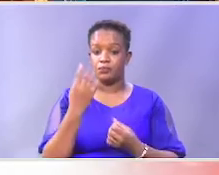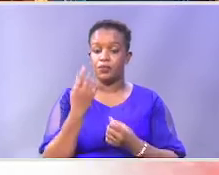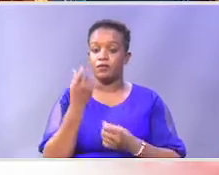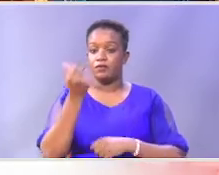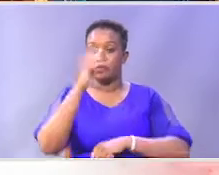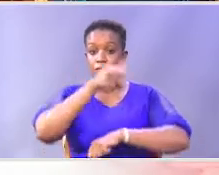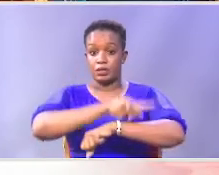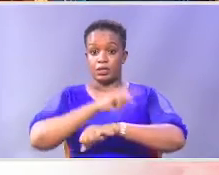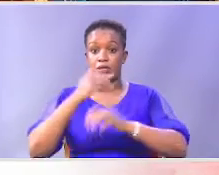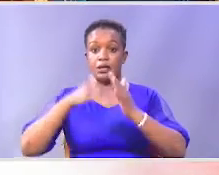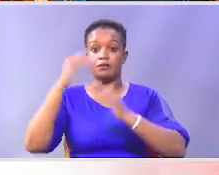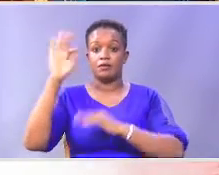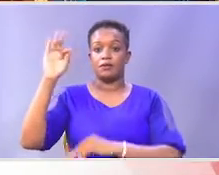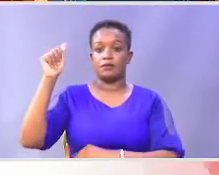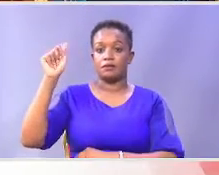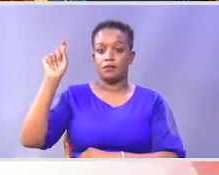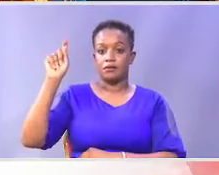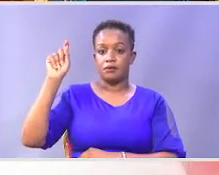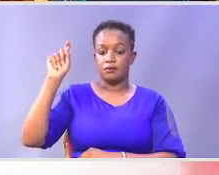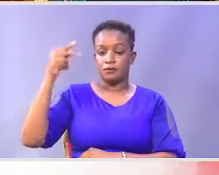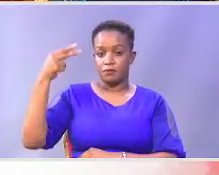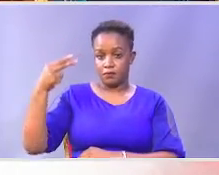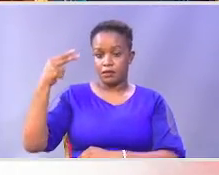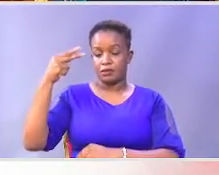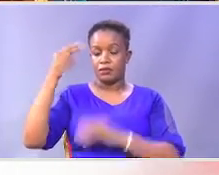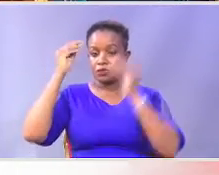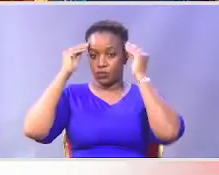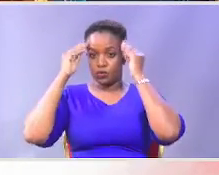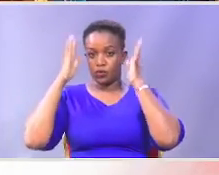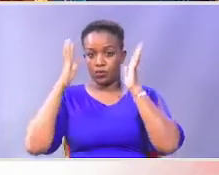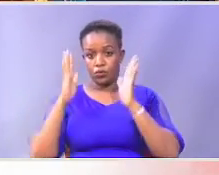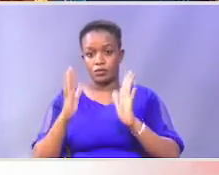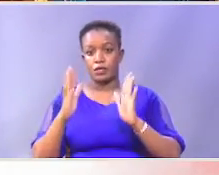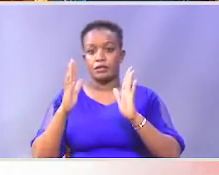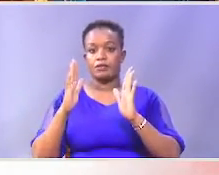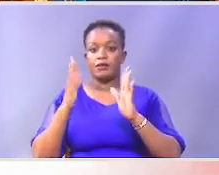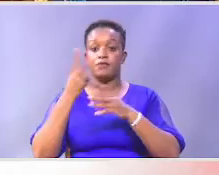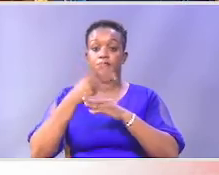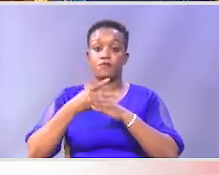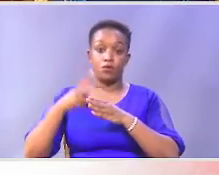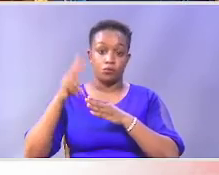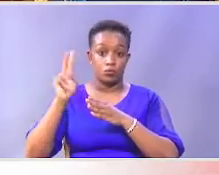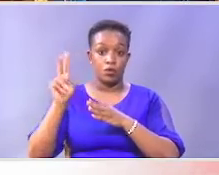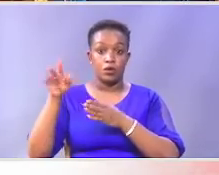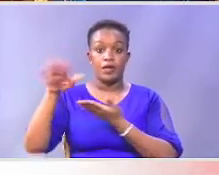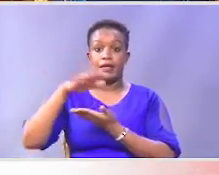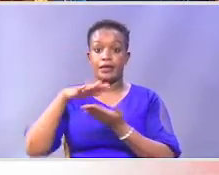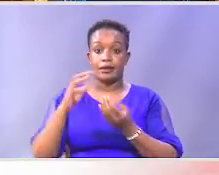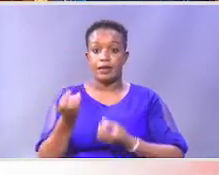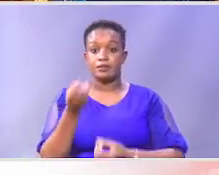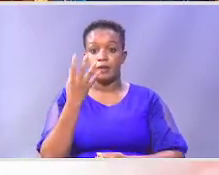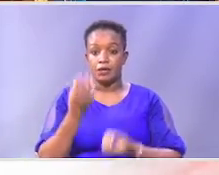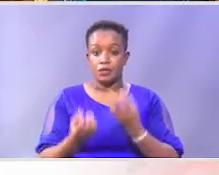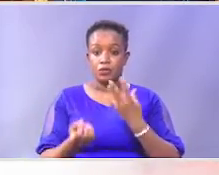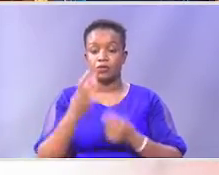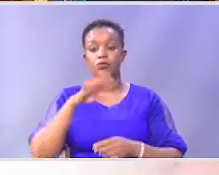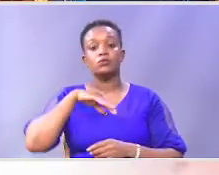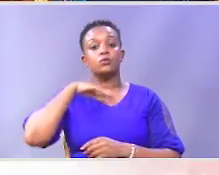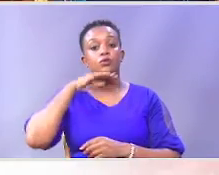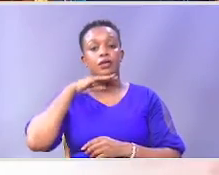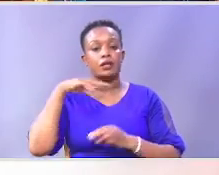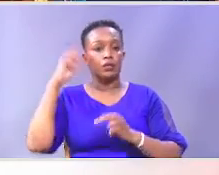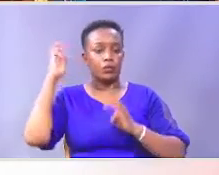ba ya Faith jelimo mwanafunzi wa kidato cha Pili katika shule ya upili ya pemwai kaunti ya baringo kufariki kwa njia ya